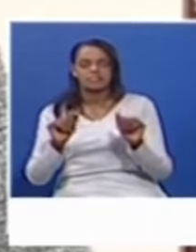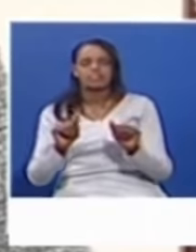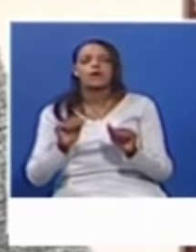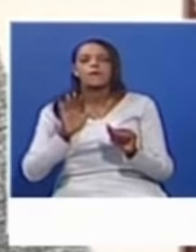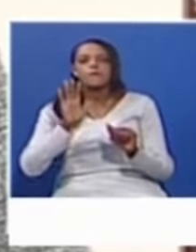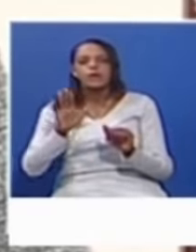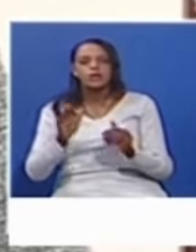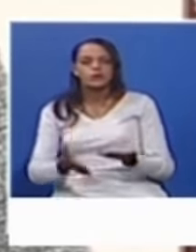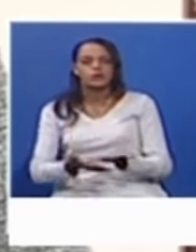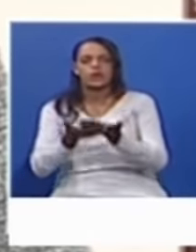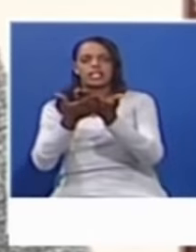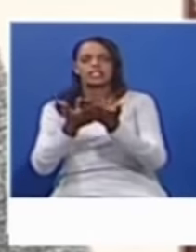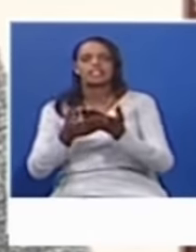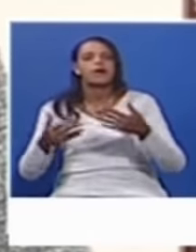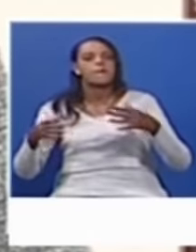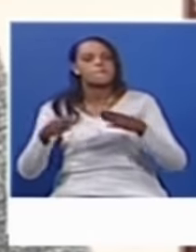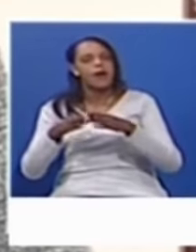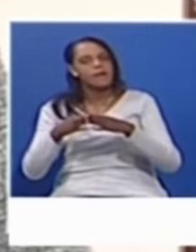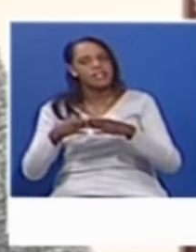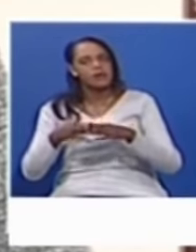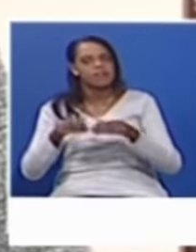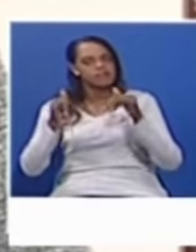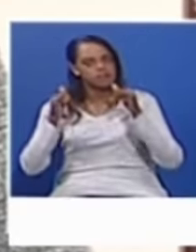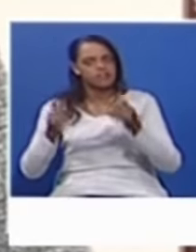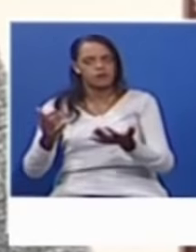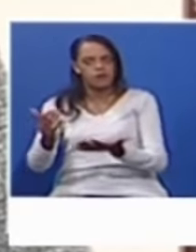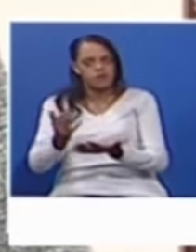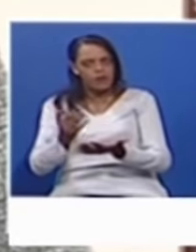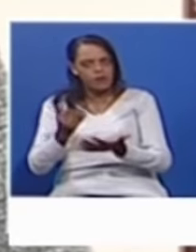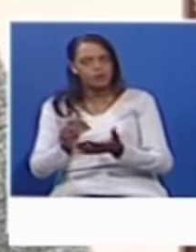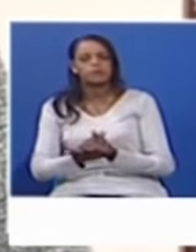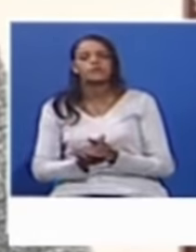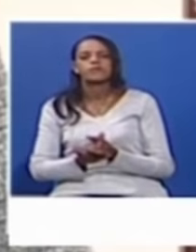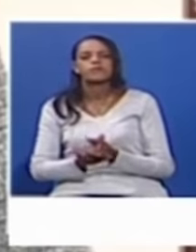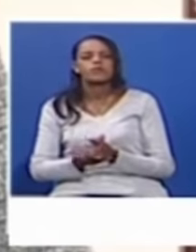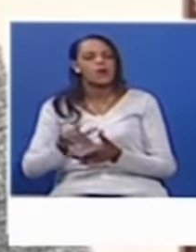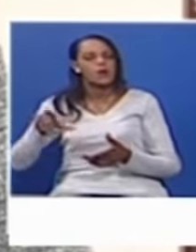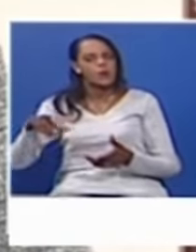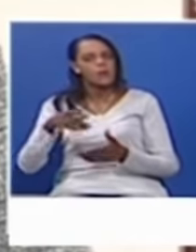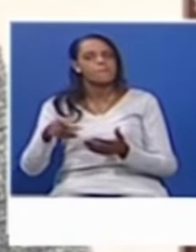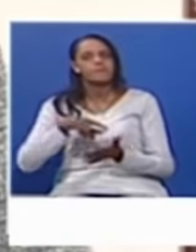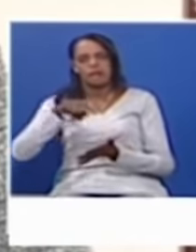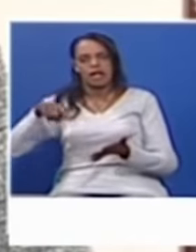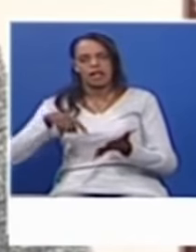ብናቱ ተወከልቲ ማሕበራዊ ክብርታቱ ዓቂቡ ከም ዘማእከለ